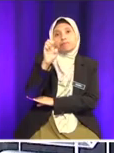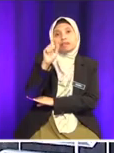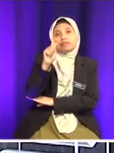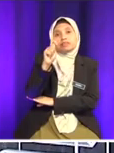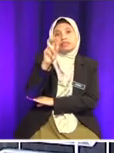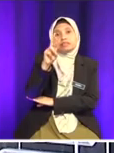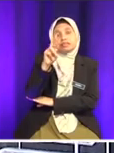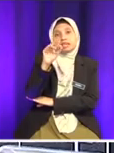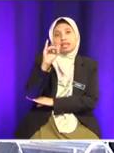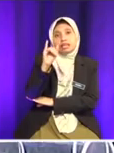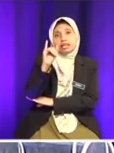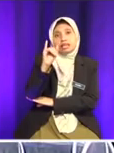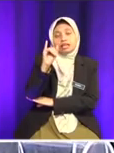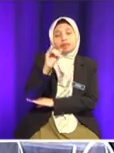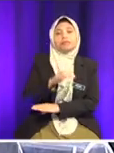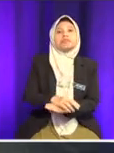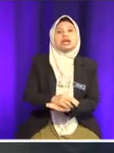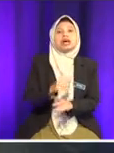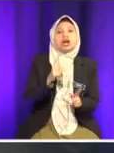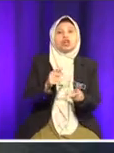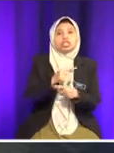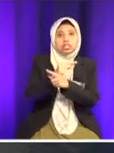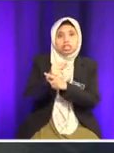Oke kalau kita gerak-gerakkan